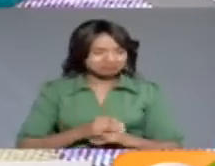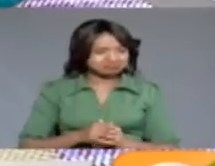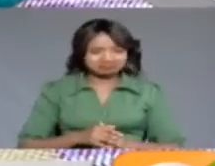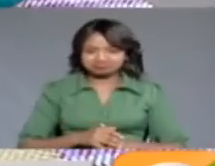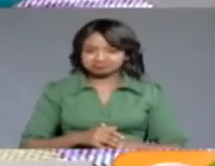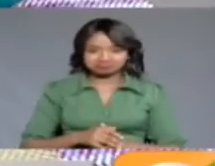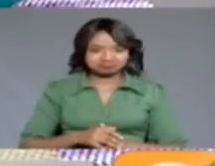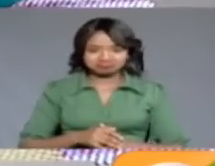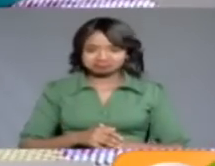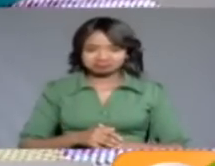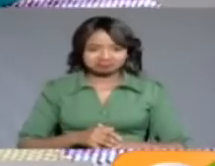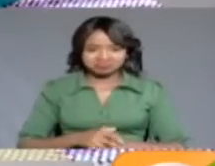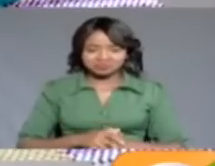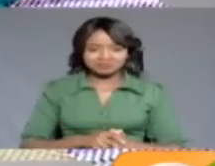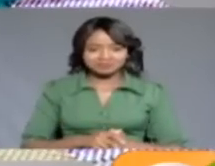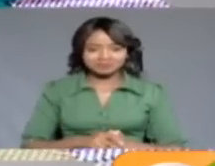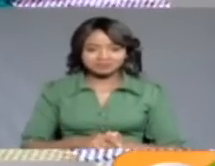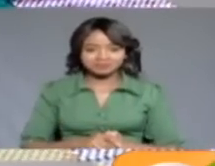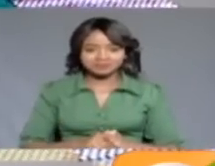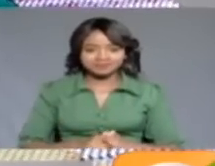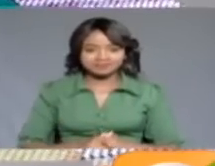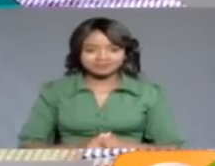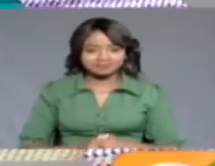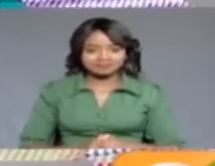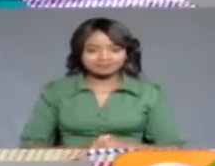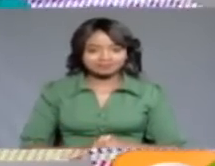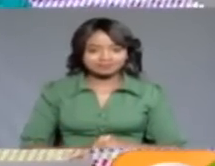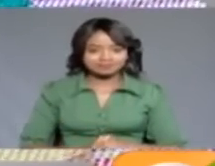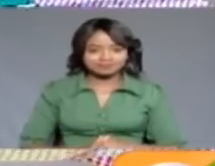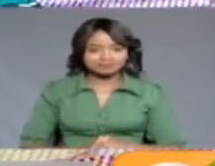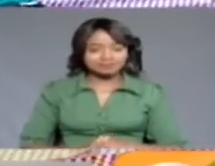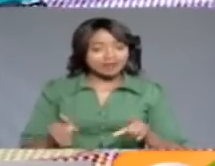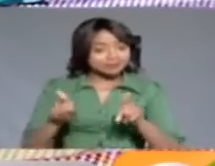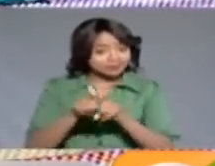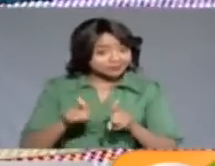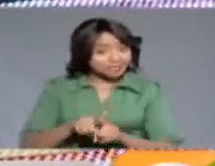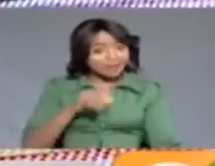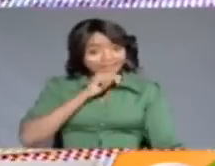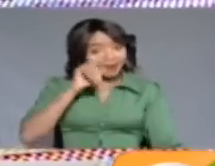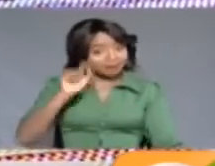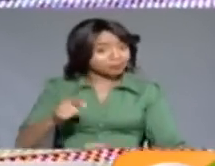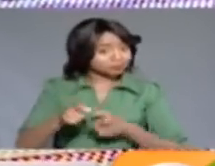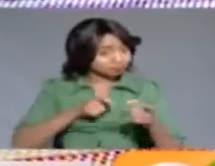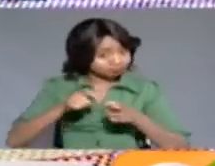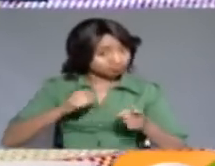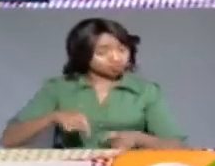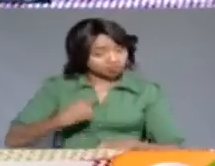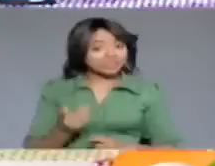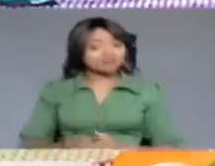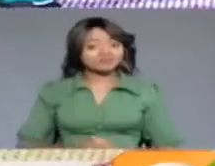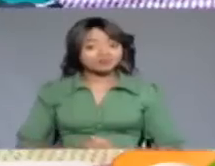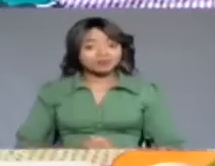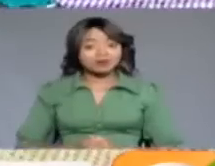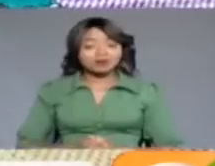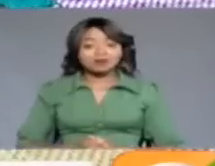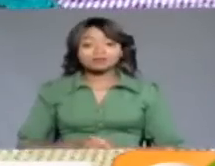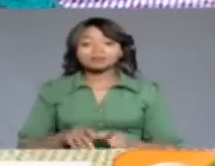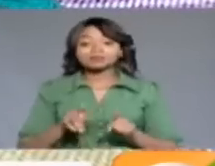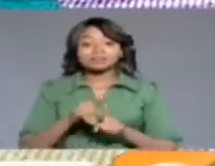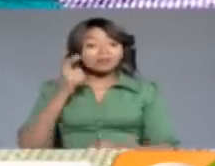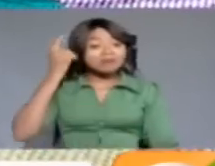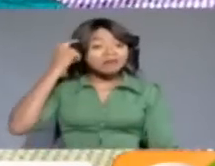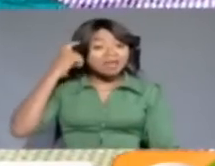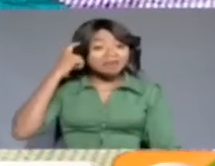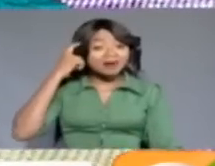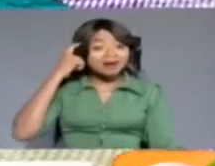mbuzi? Lakini wewe mwenyewe mwanamume pia jikanye hata kama umeletewa mbuzi. Alafu sasa tuangalie kwamba hawa na